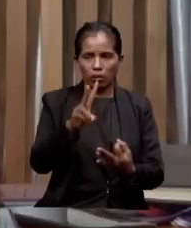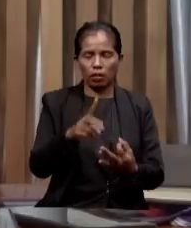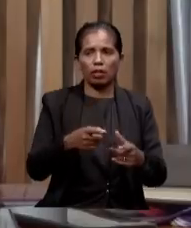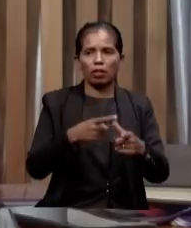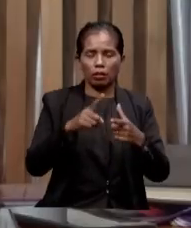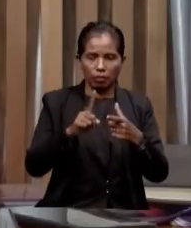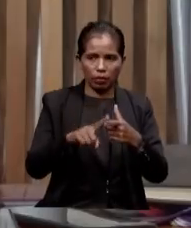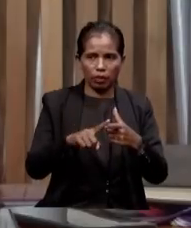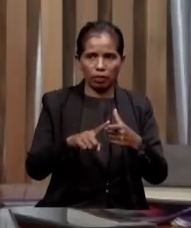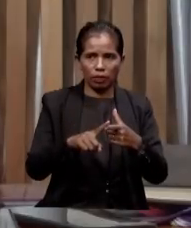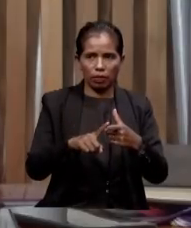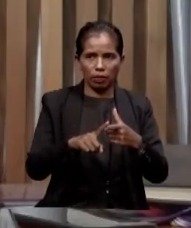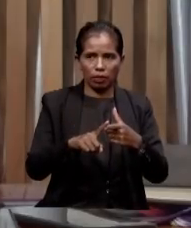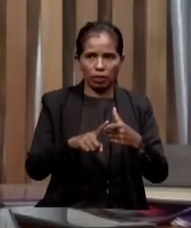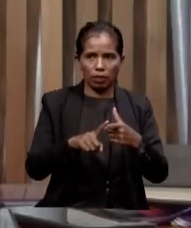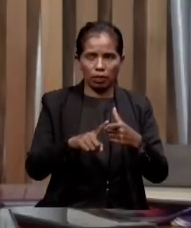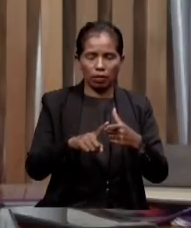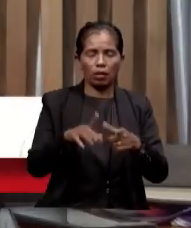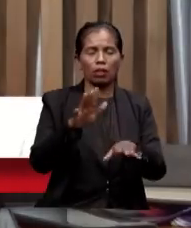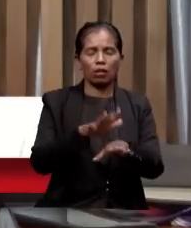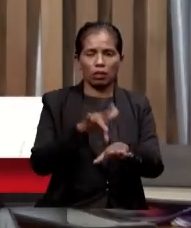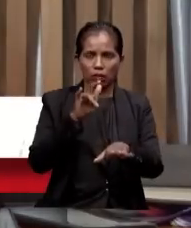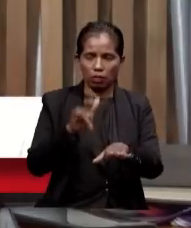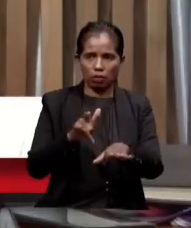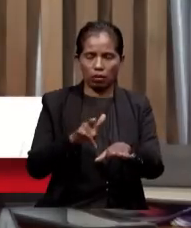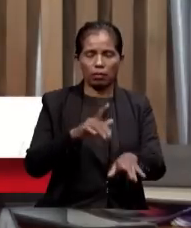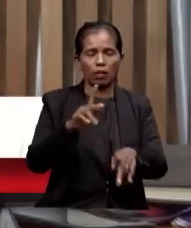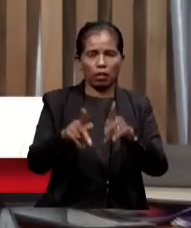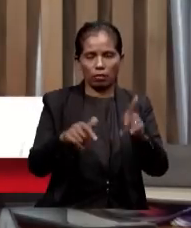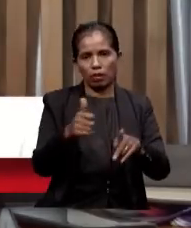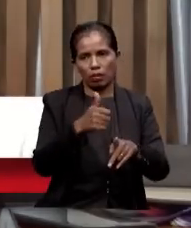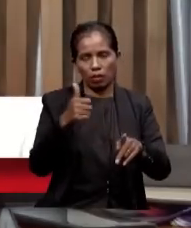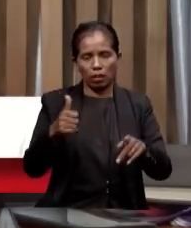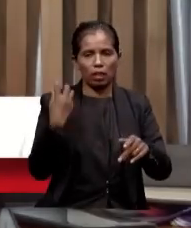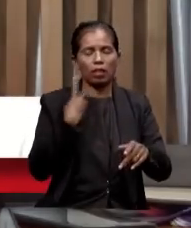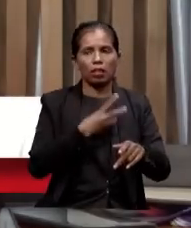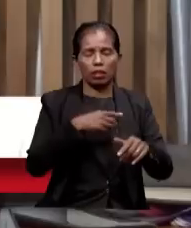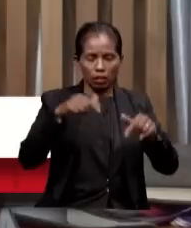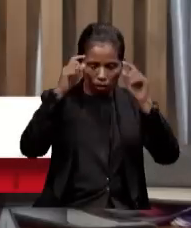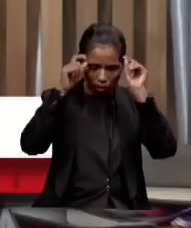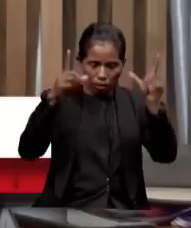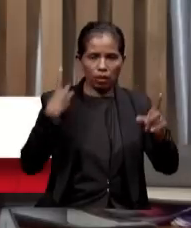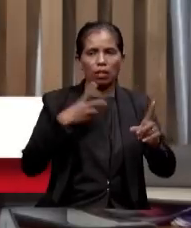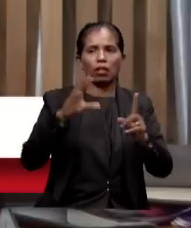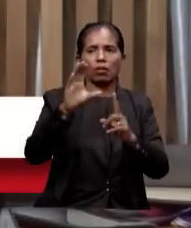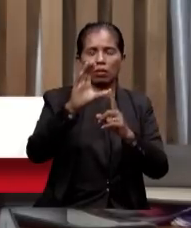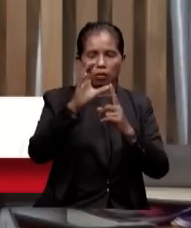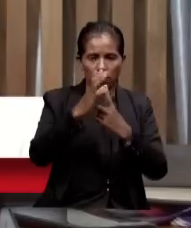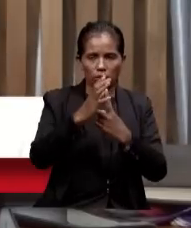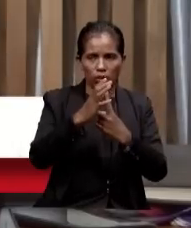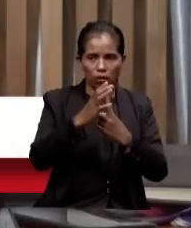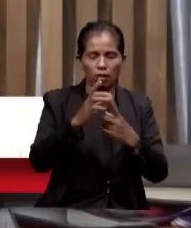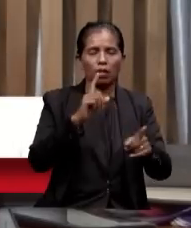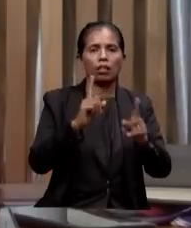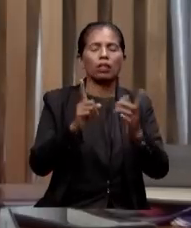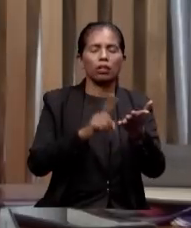de daet ba iha balum kondu ita Timor ita ne kultura wa nira iha diskuti ema